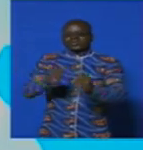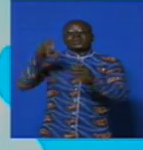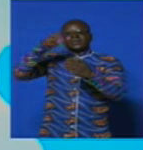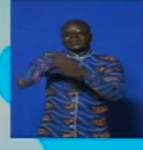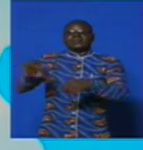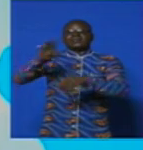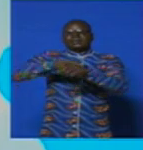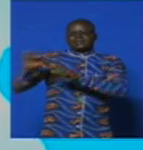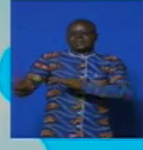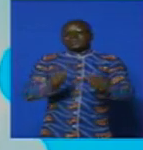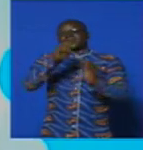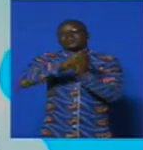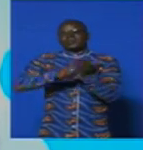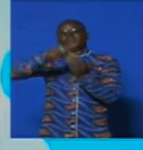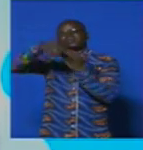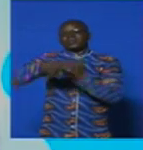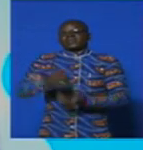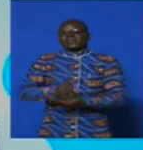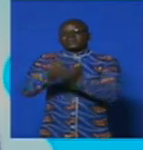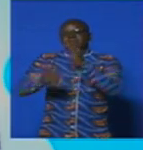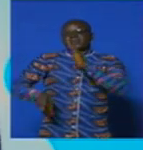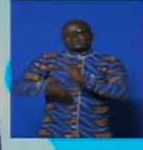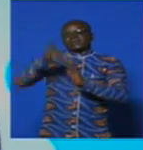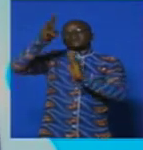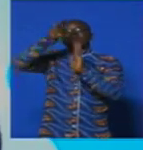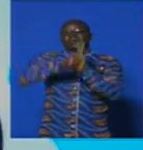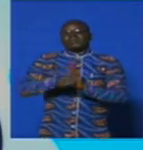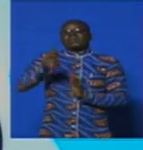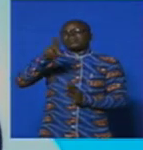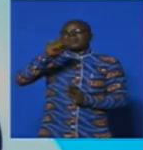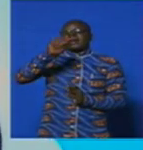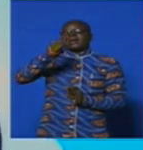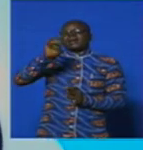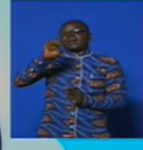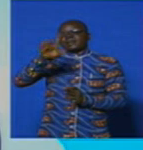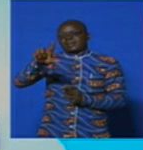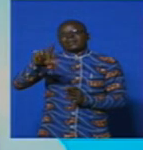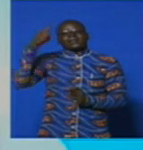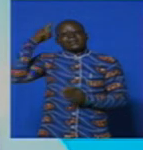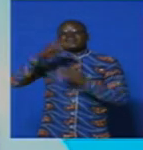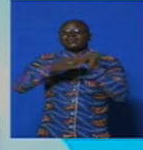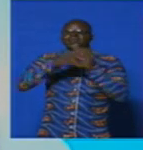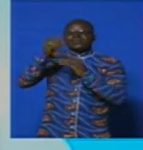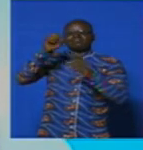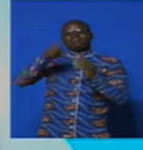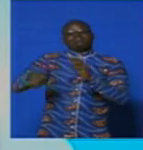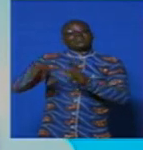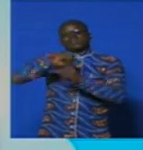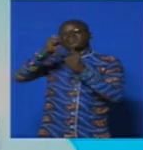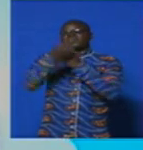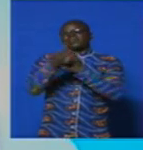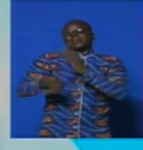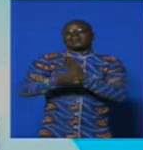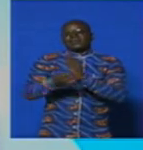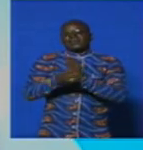actions du programme d'appui au développement des économies locales, PADEL. Ainsi, des infrastructures socio-économiques ont intéressé la